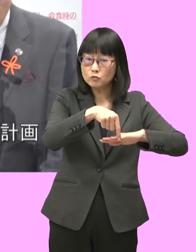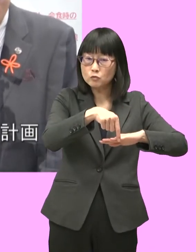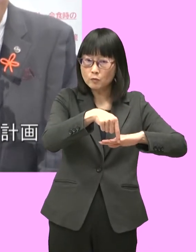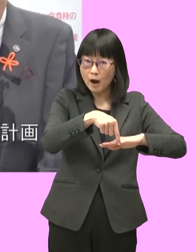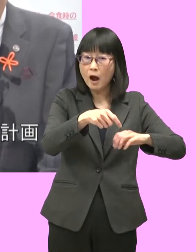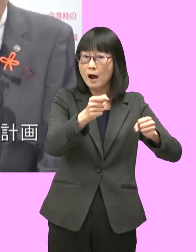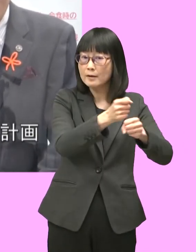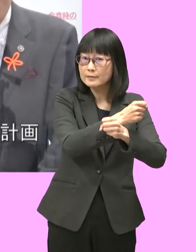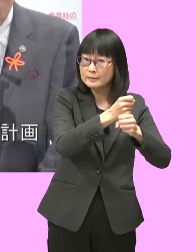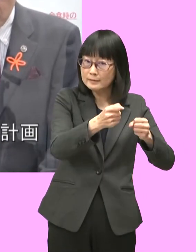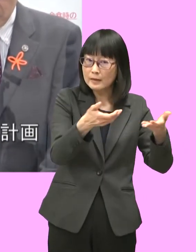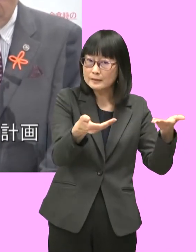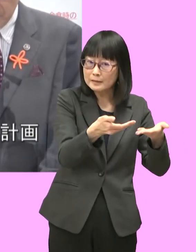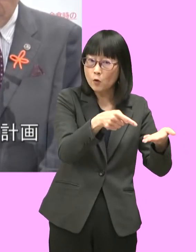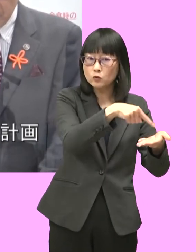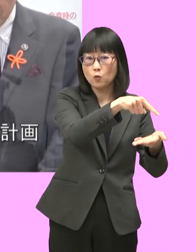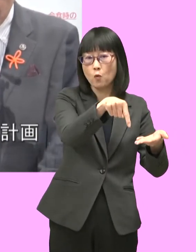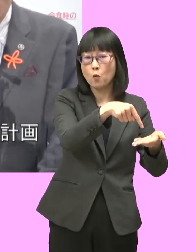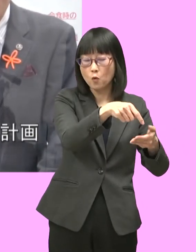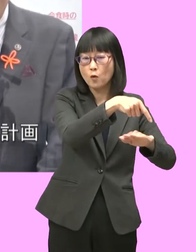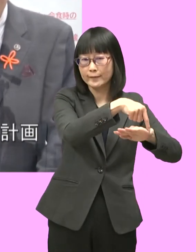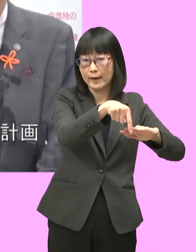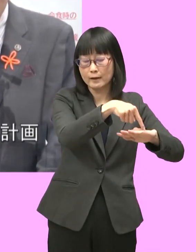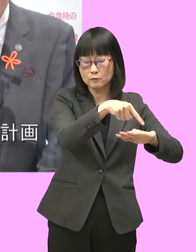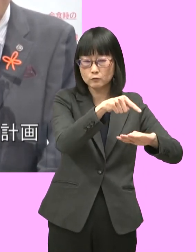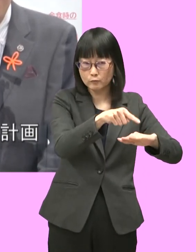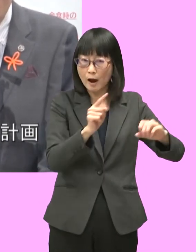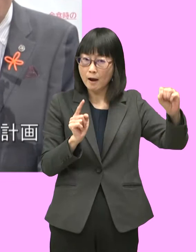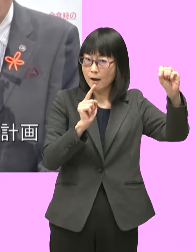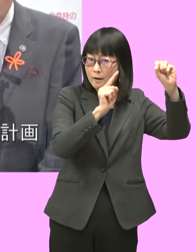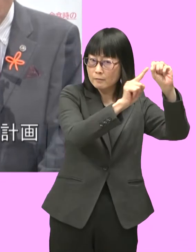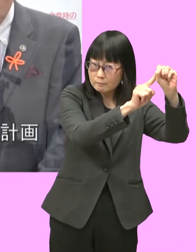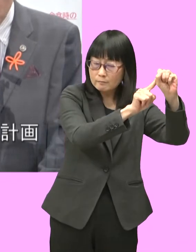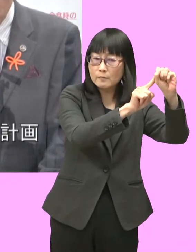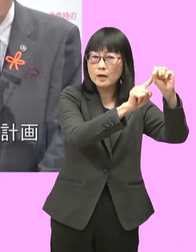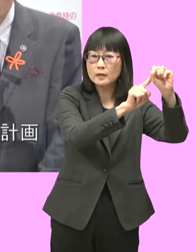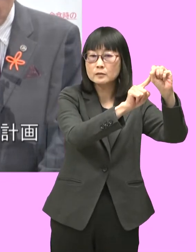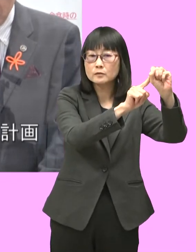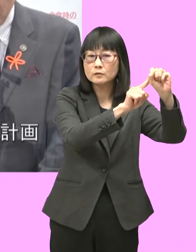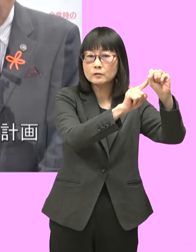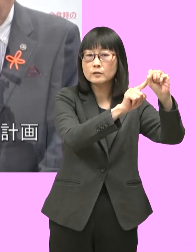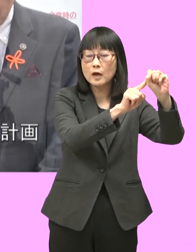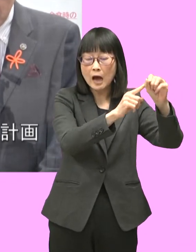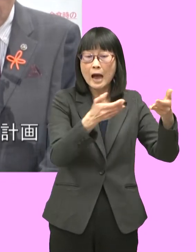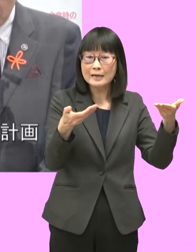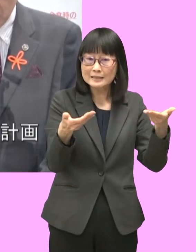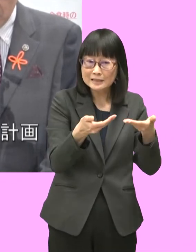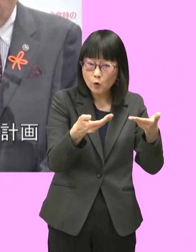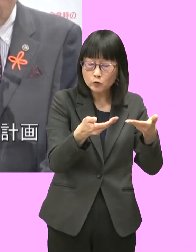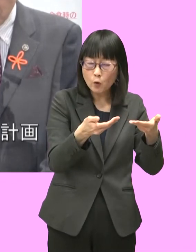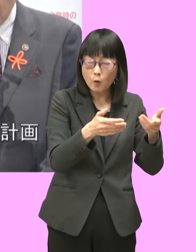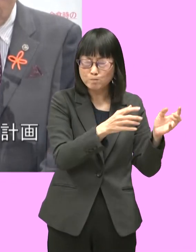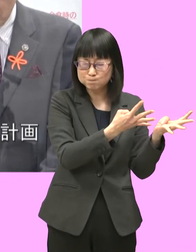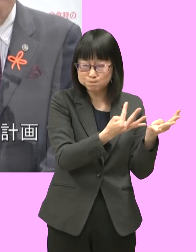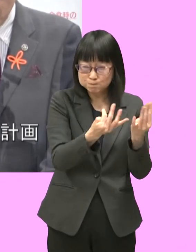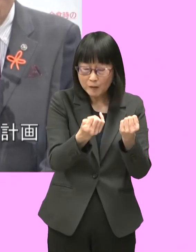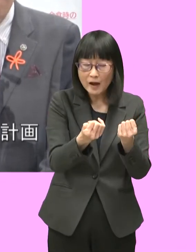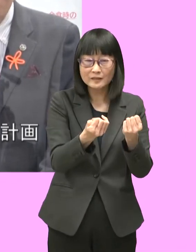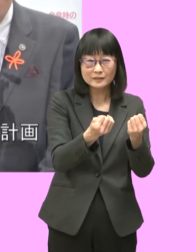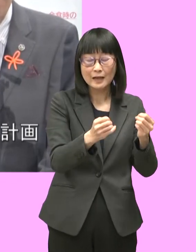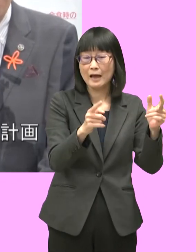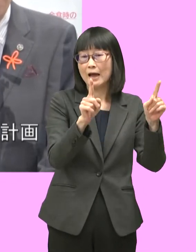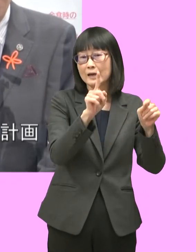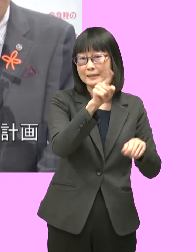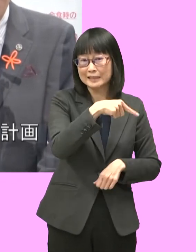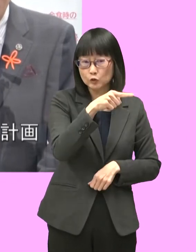ですね、目指す姿として、産業が発展することで仕事が人を呼び、人が町を育て、町